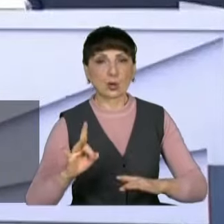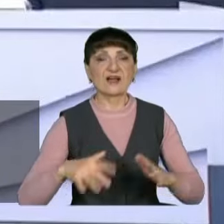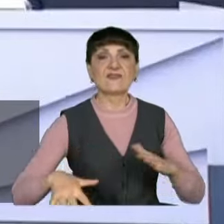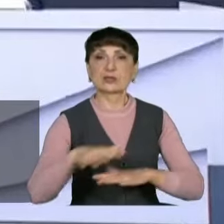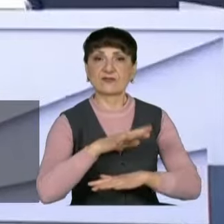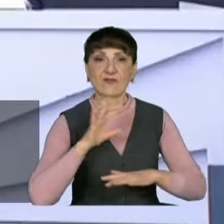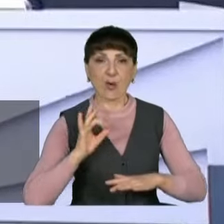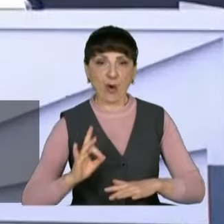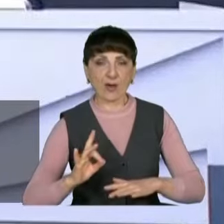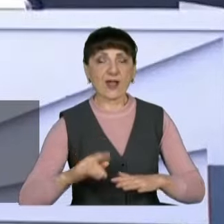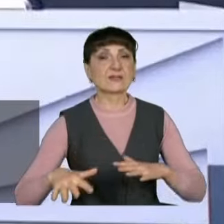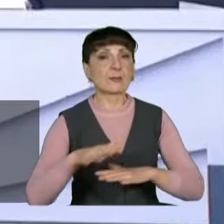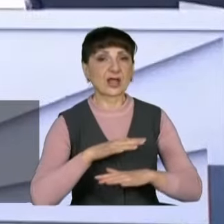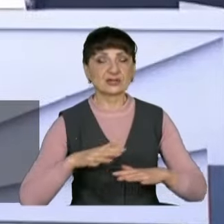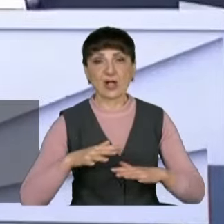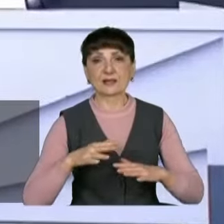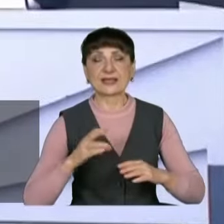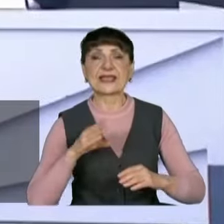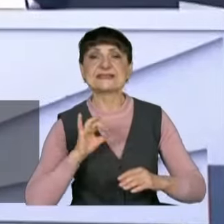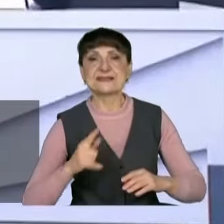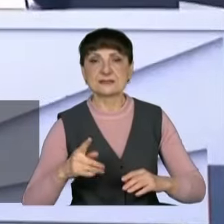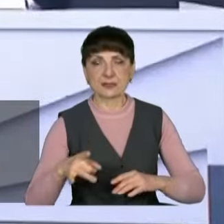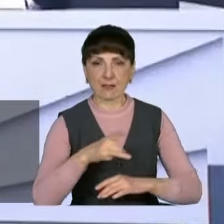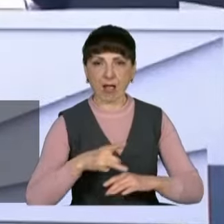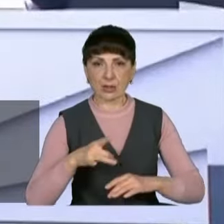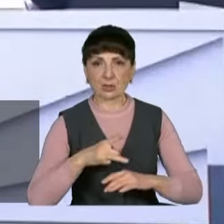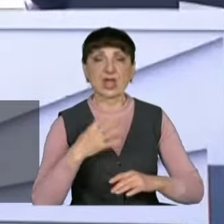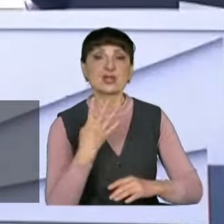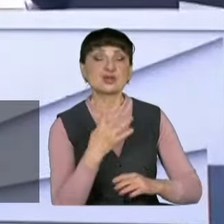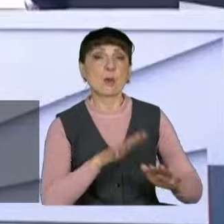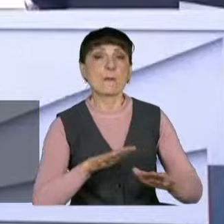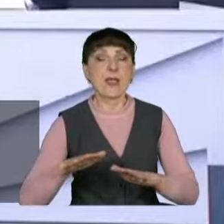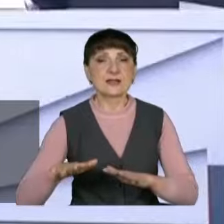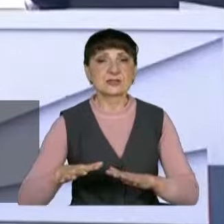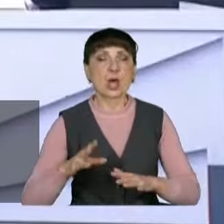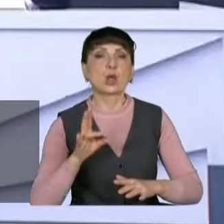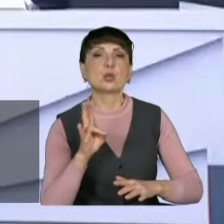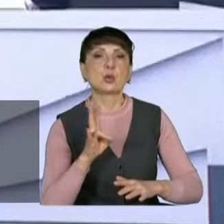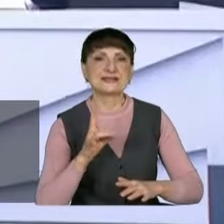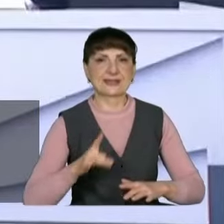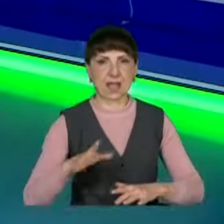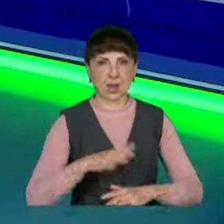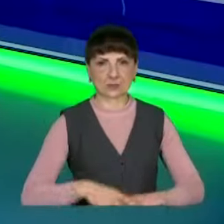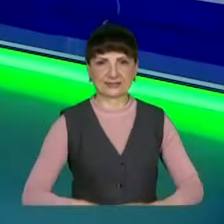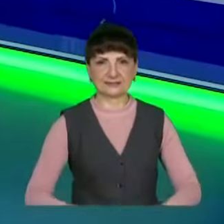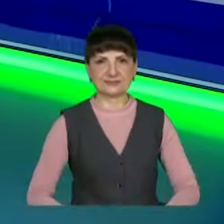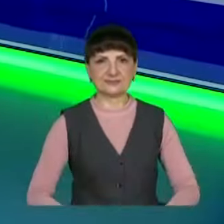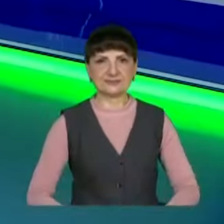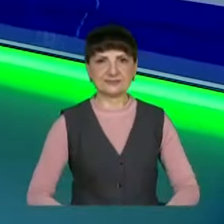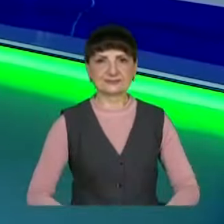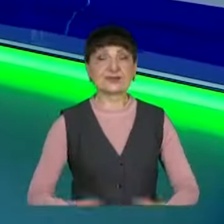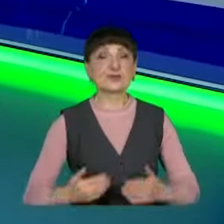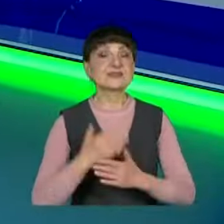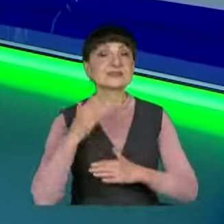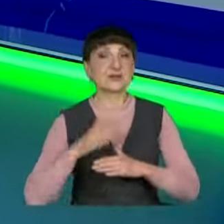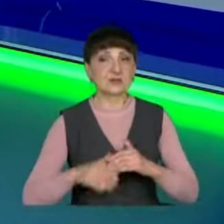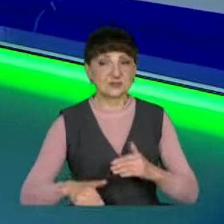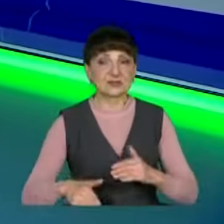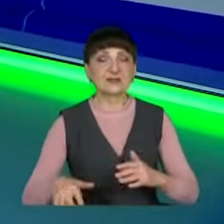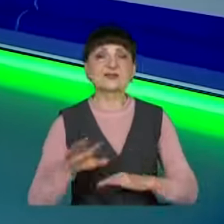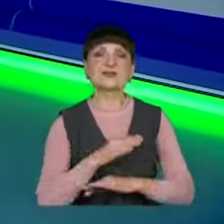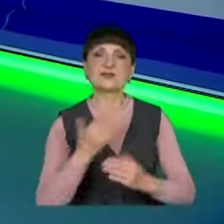района Сыраарка, на площадках в Есильском районе и на 4 площадках Нуринского района. На этом наш выпуск